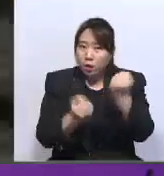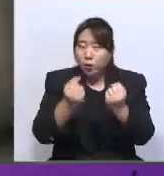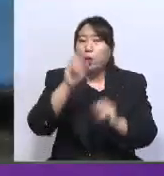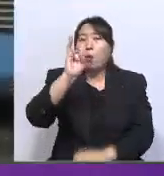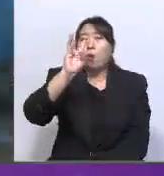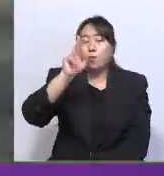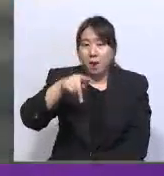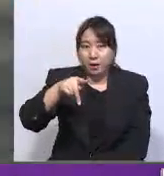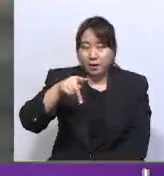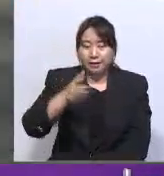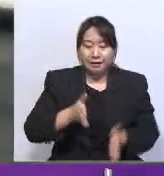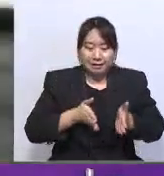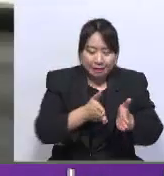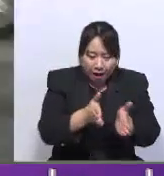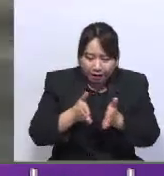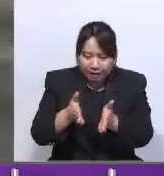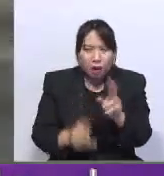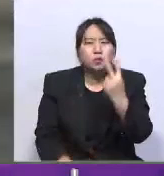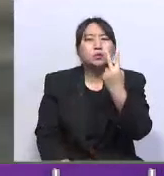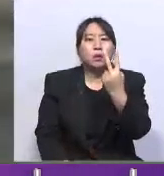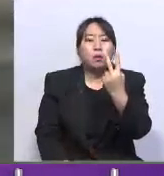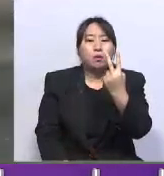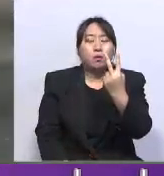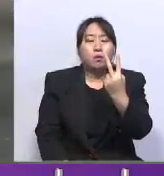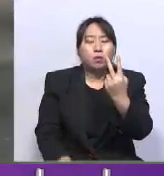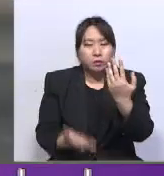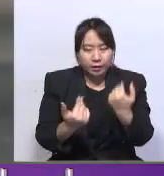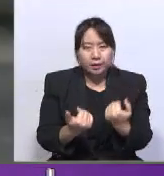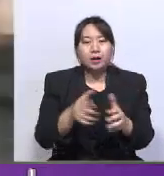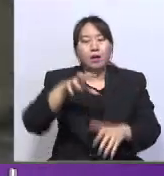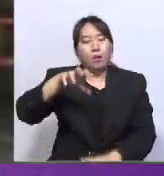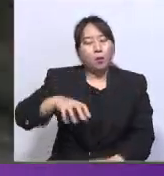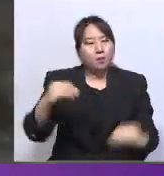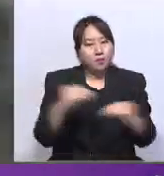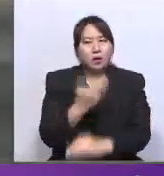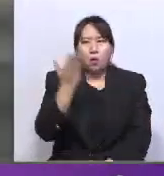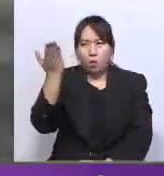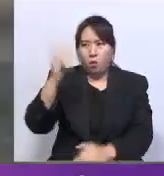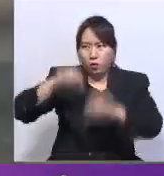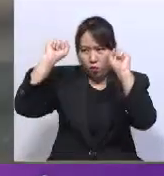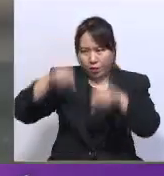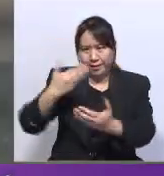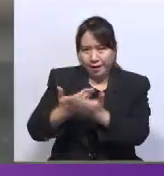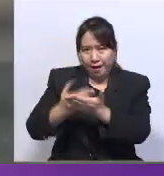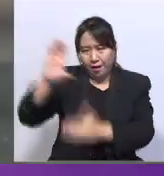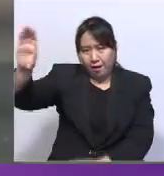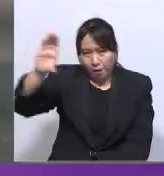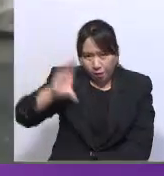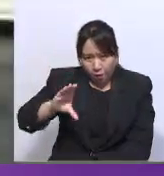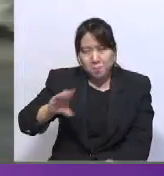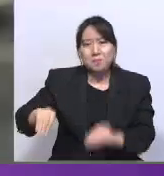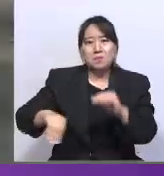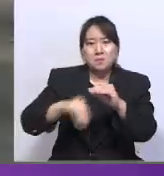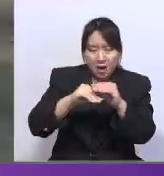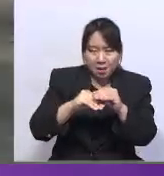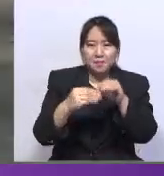ในขณะที่ช่องจราจรนั้นมีเพียง2ช่องจราจรกรมทางหลวงก็เลยขออนุมัติงบประมาณขยายช่องจราจรเพิ่มเติมเป็น